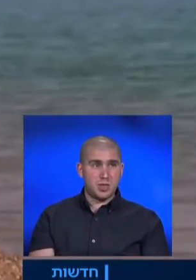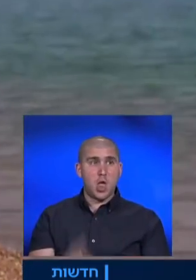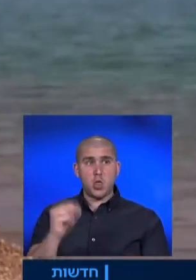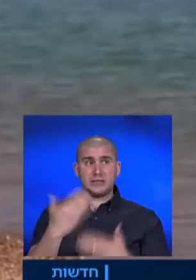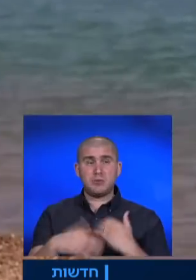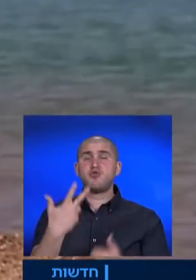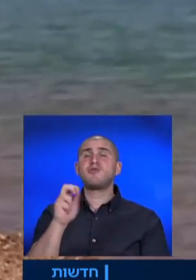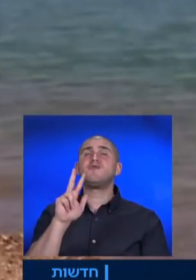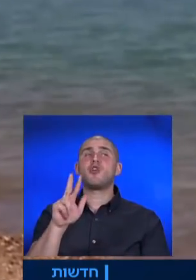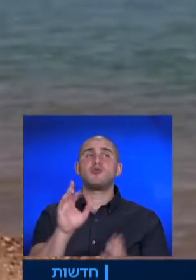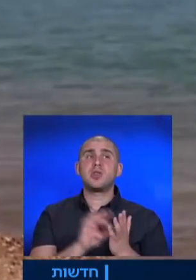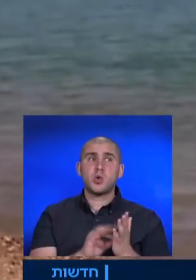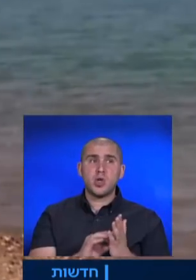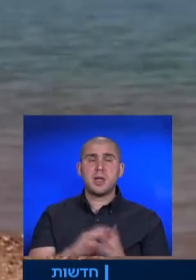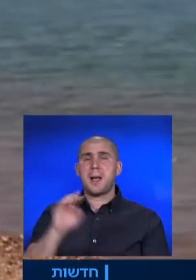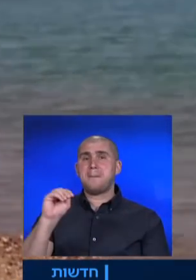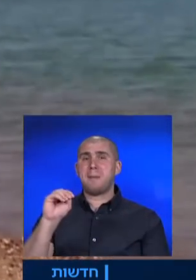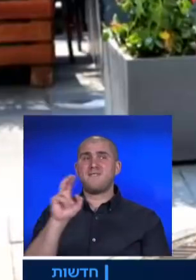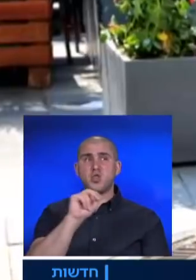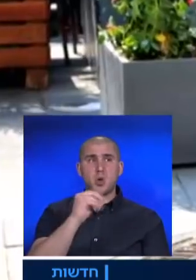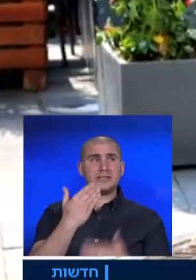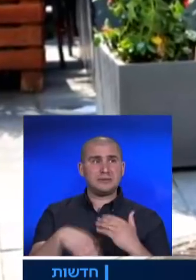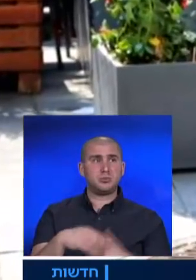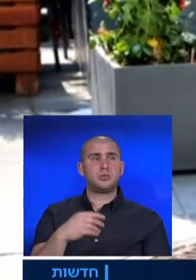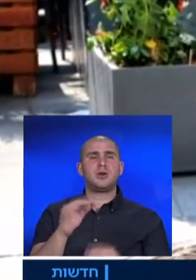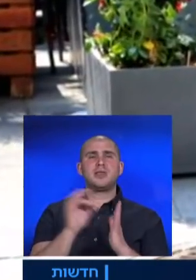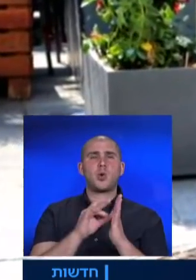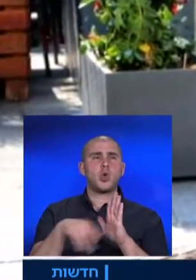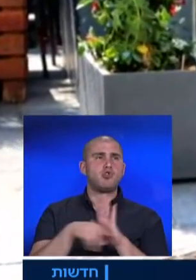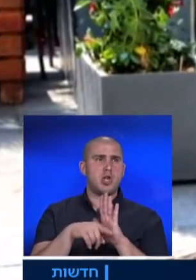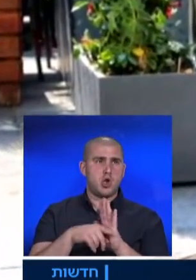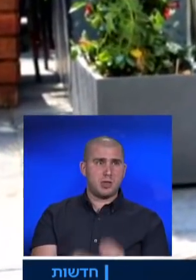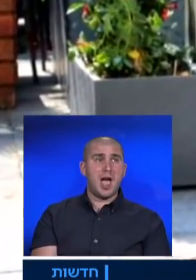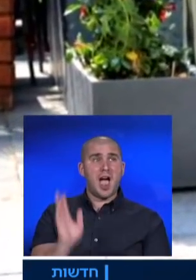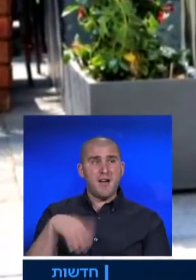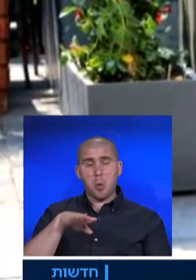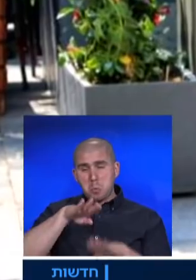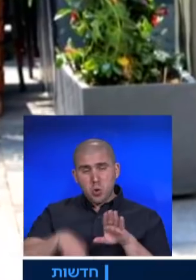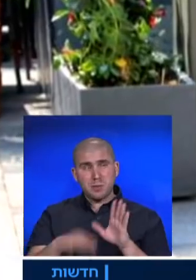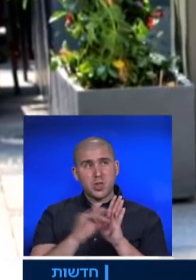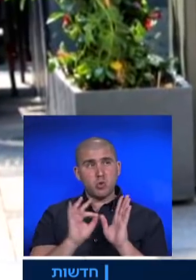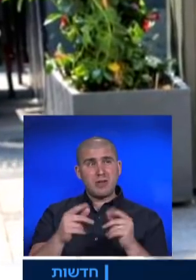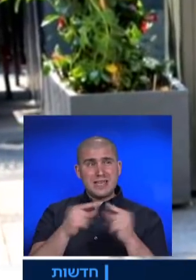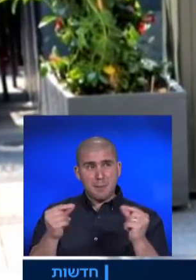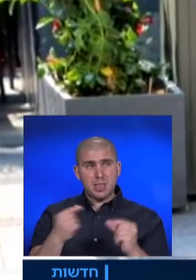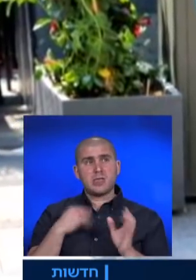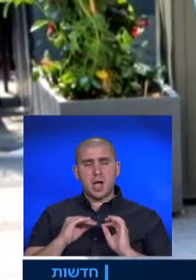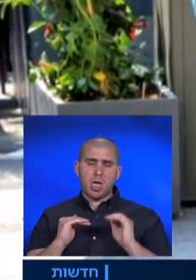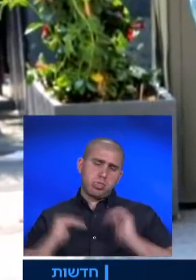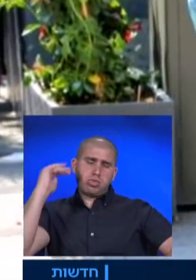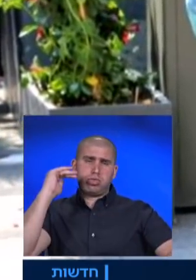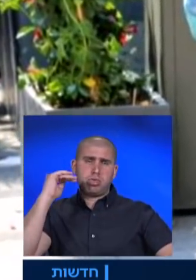33 נקודות, מאיה ונוגה סיימו עם נקודות שליליות. גם אם מורידים את נקודות של יפן, אני עדיין בפור על